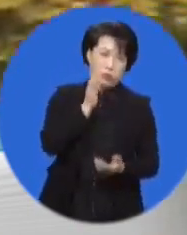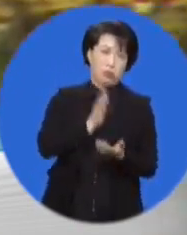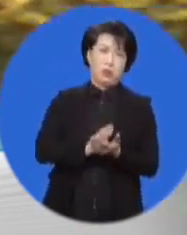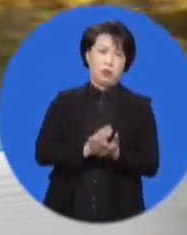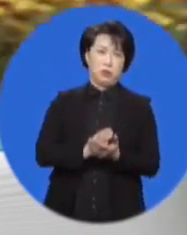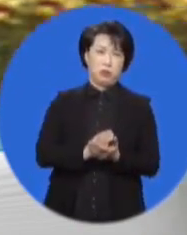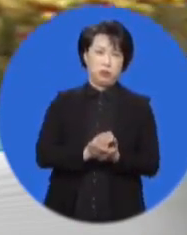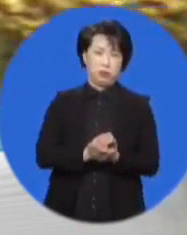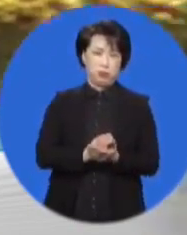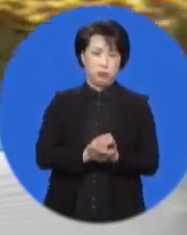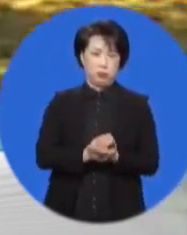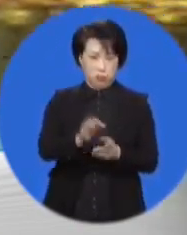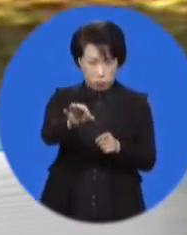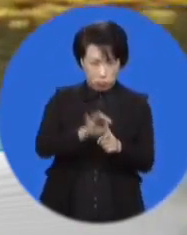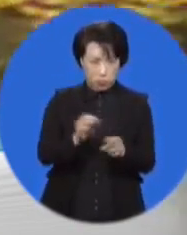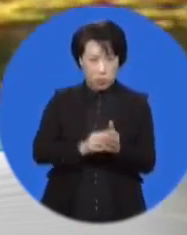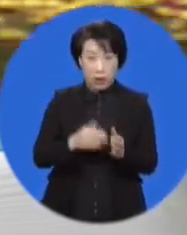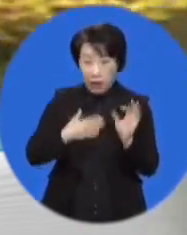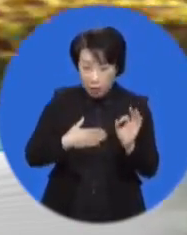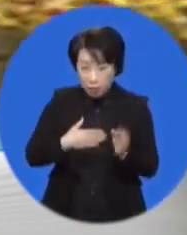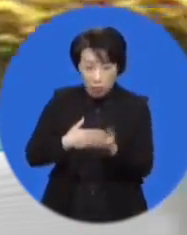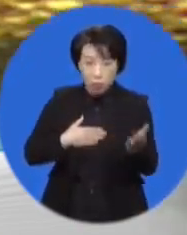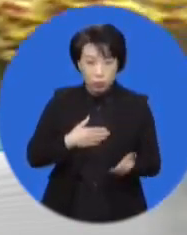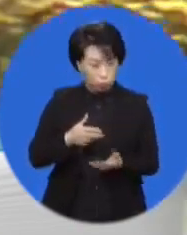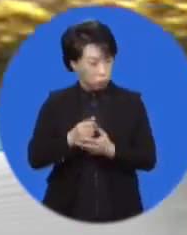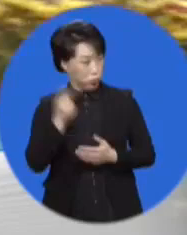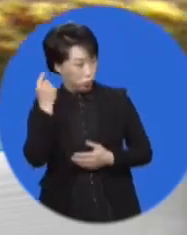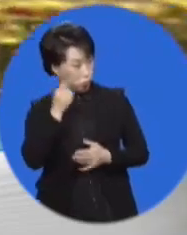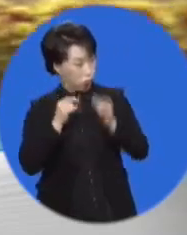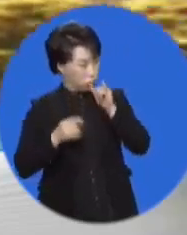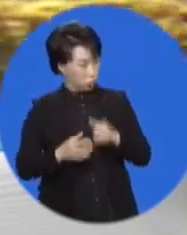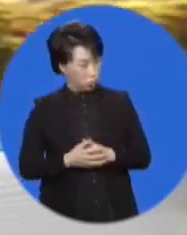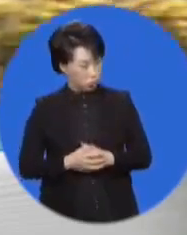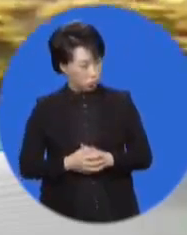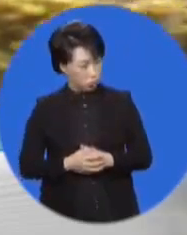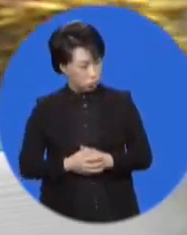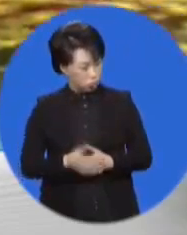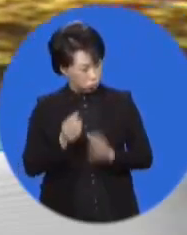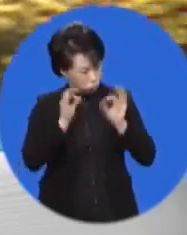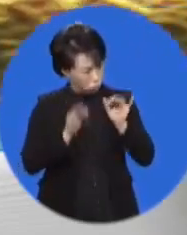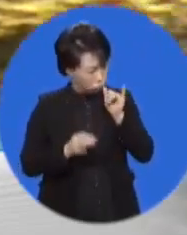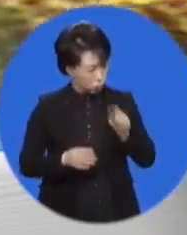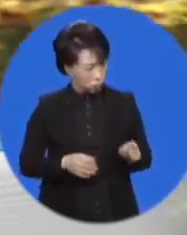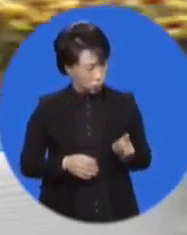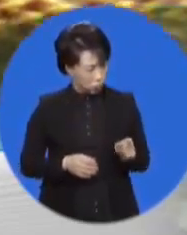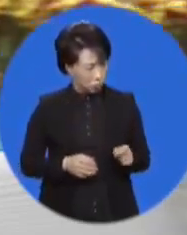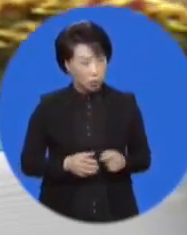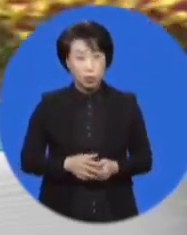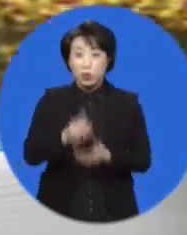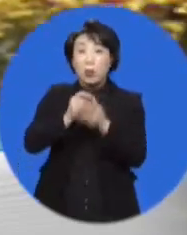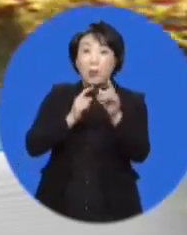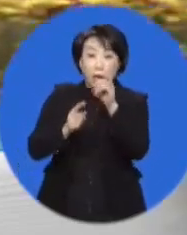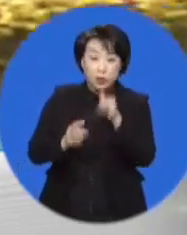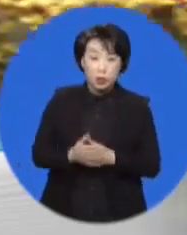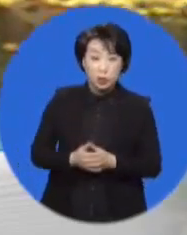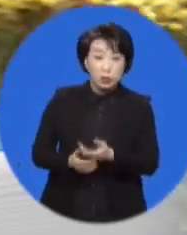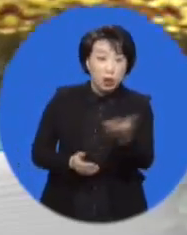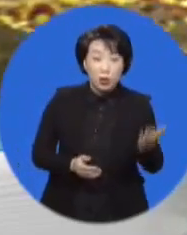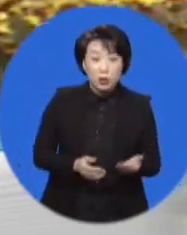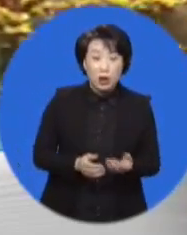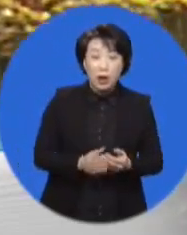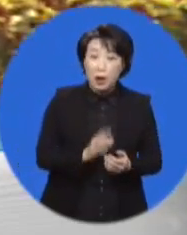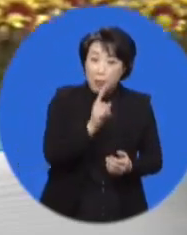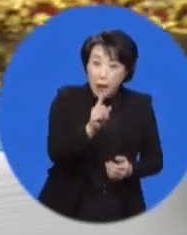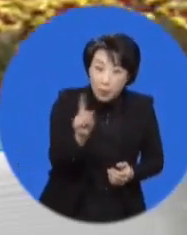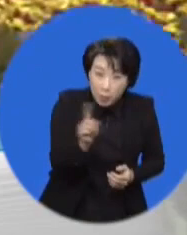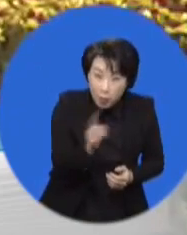마. 벌써 구슬이 주님이 듣고 계시오. 주님 말씀하셨어. 네가 무슨